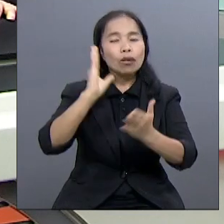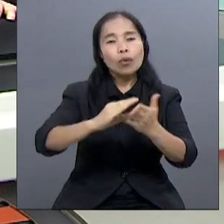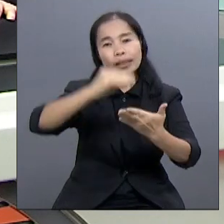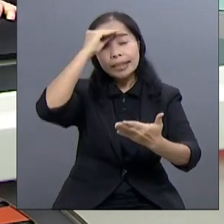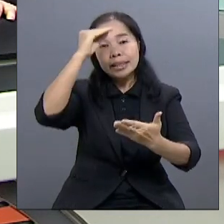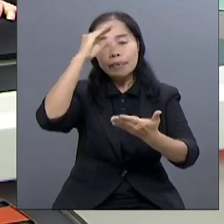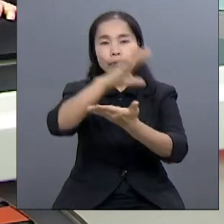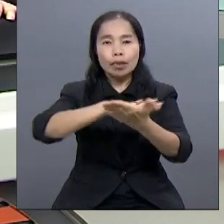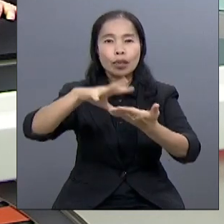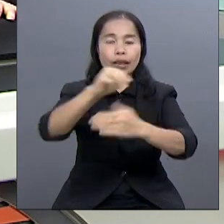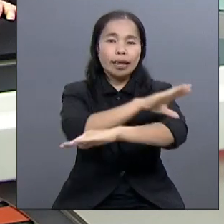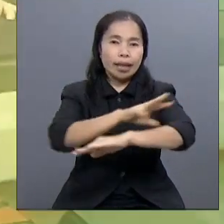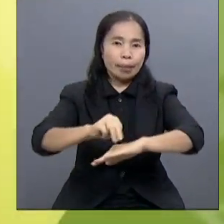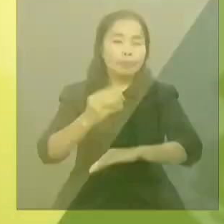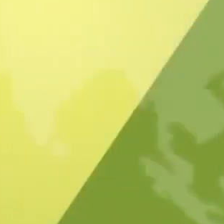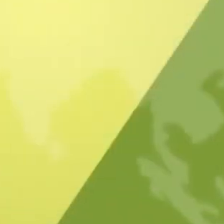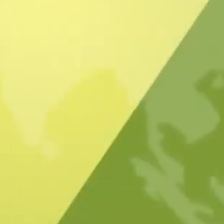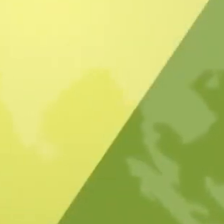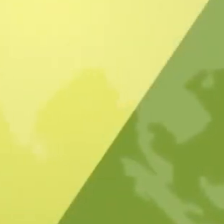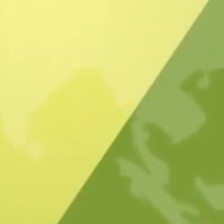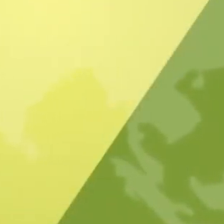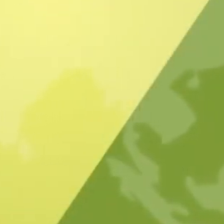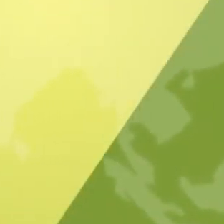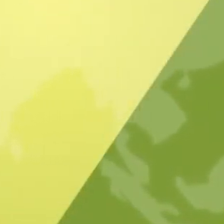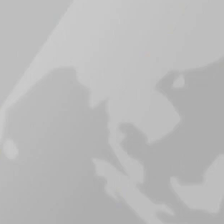หาวิทยาลัยมหาสารคามค่ะ